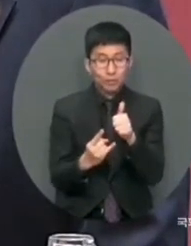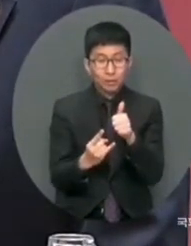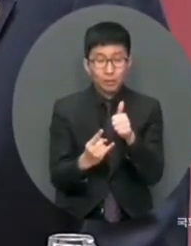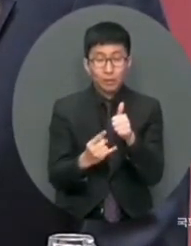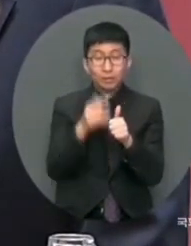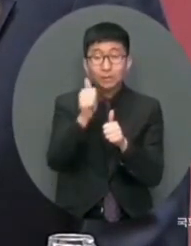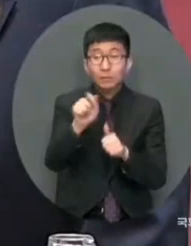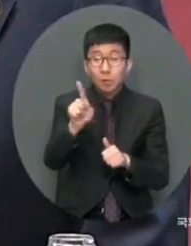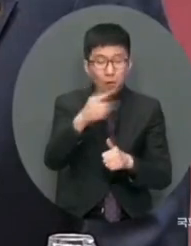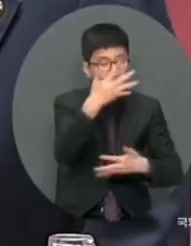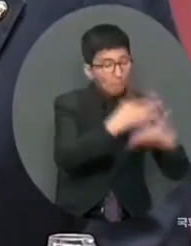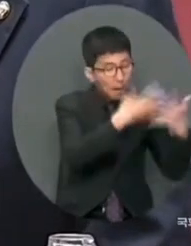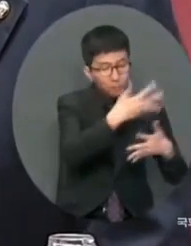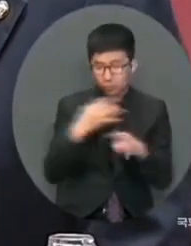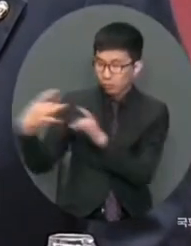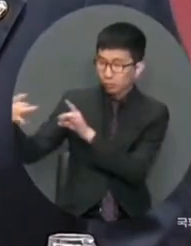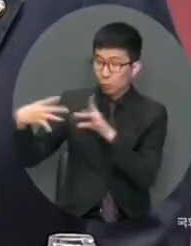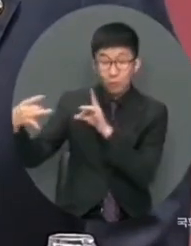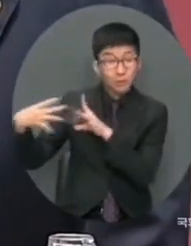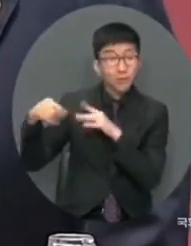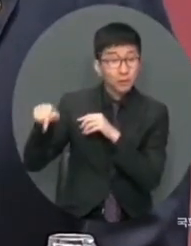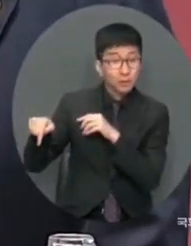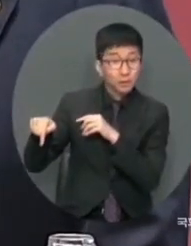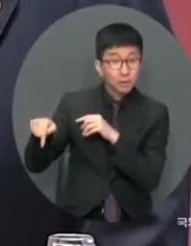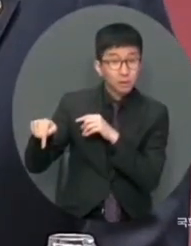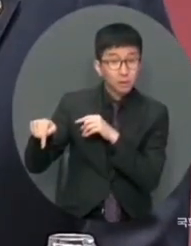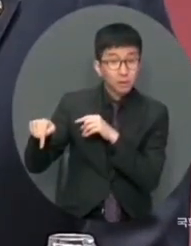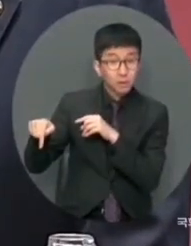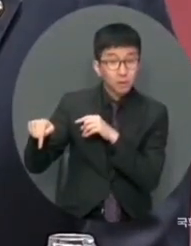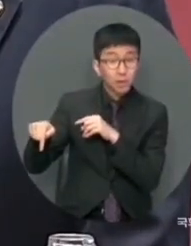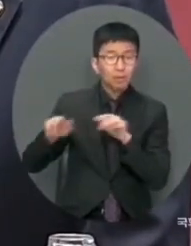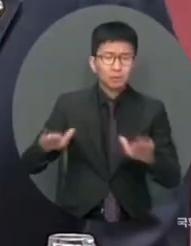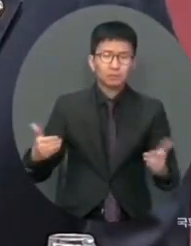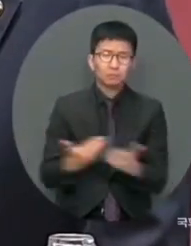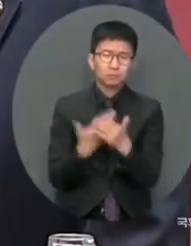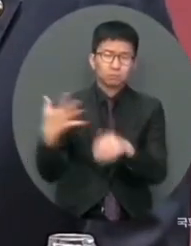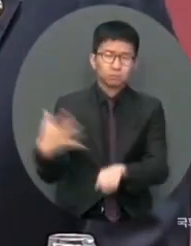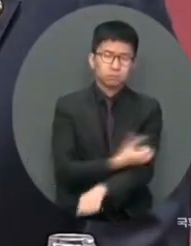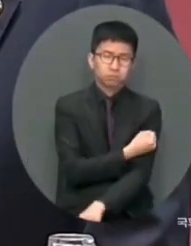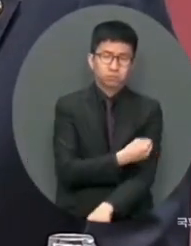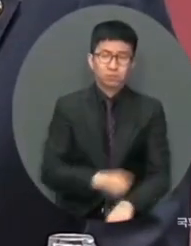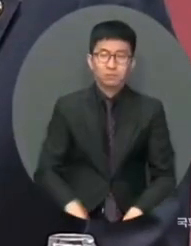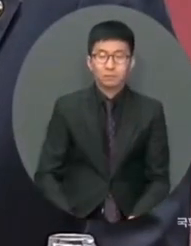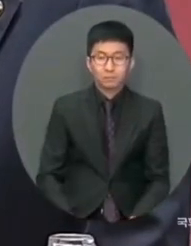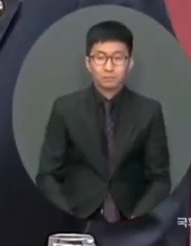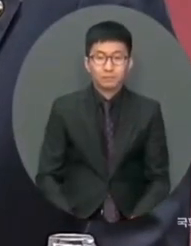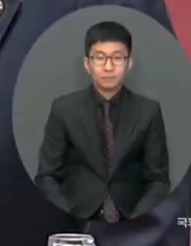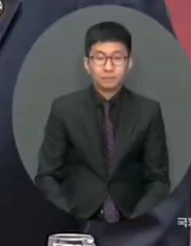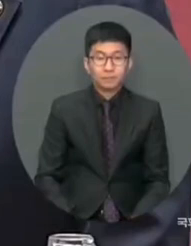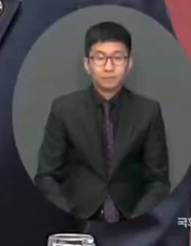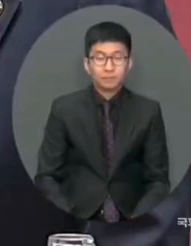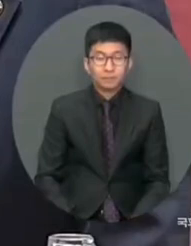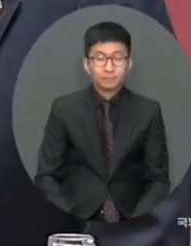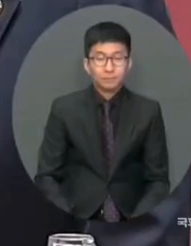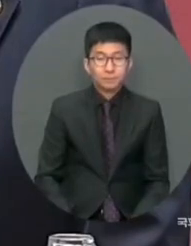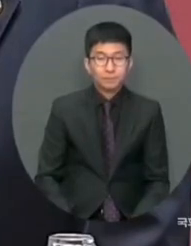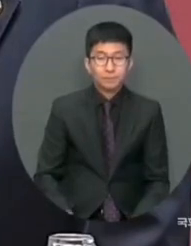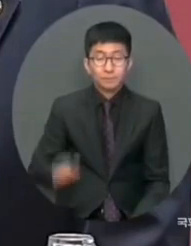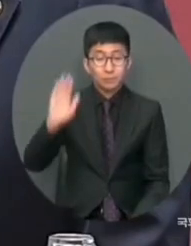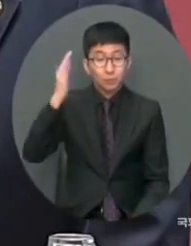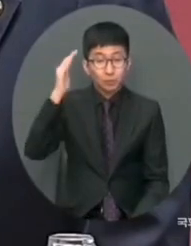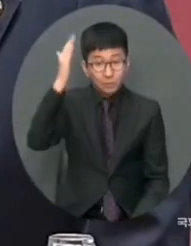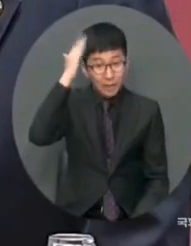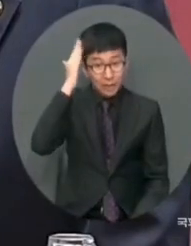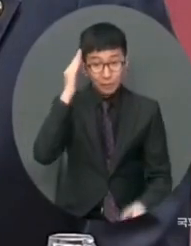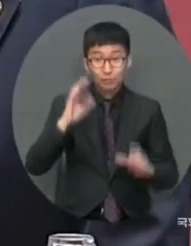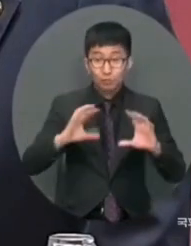방송과 통신이라는 부분은 정말 가장 지금 빨리 성장하는 그러한 분야입니다. 특히 최근